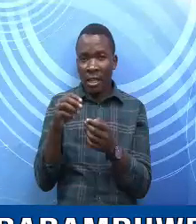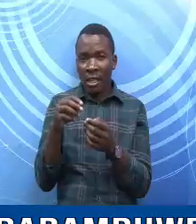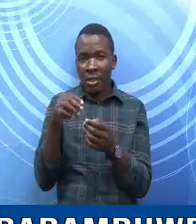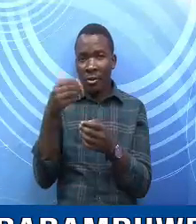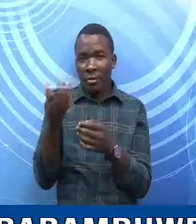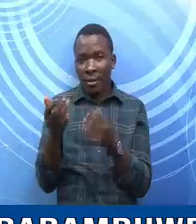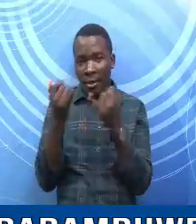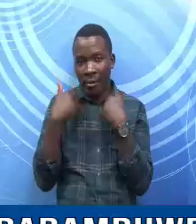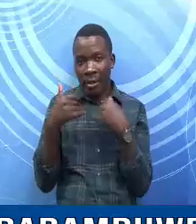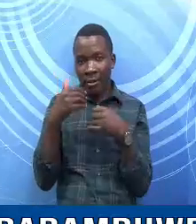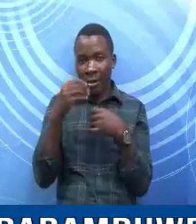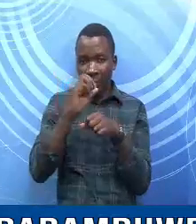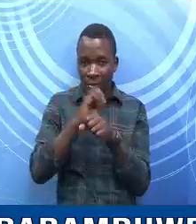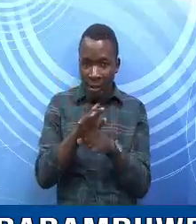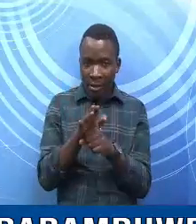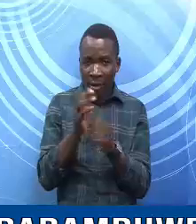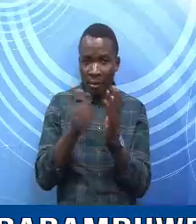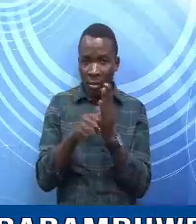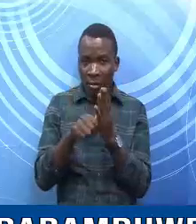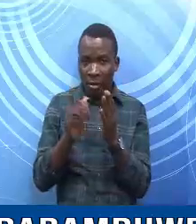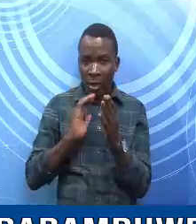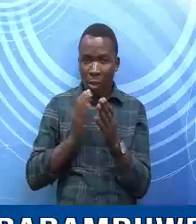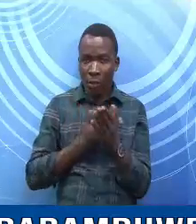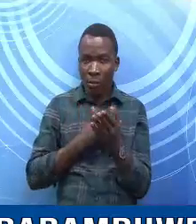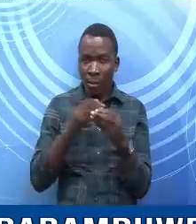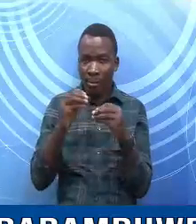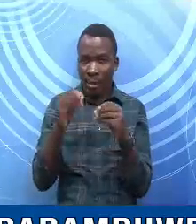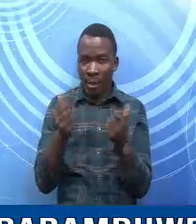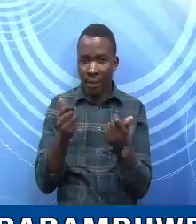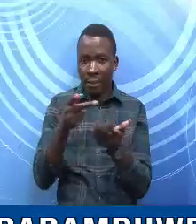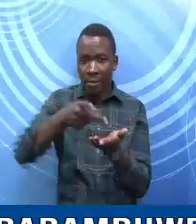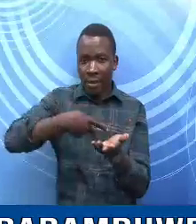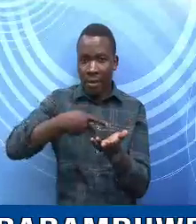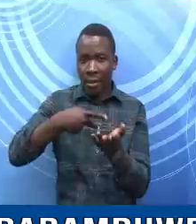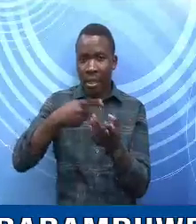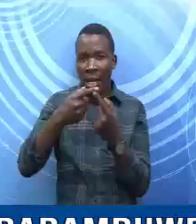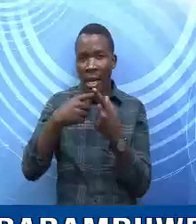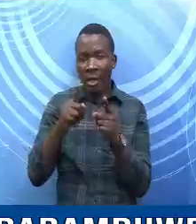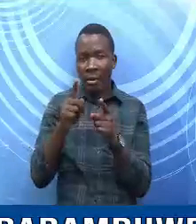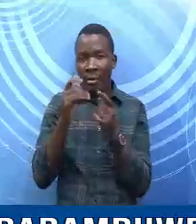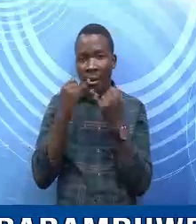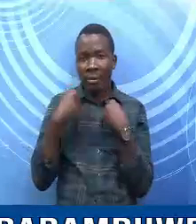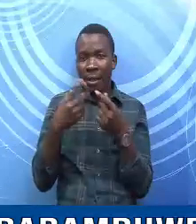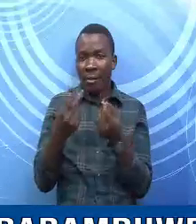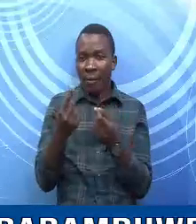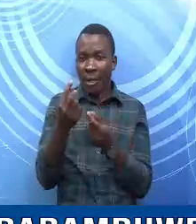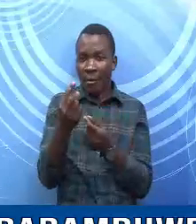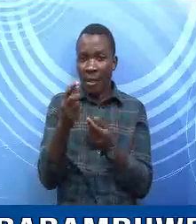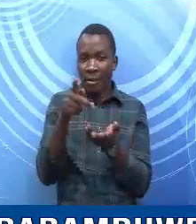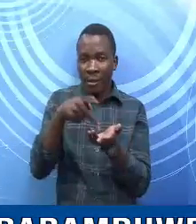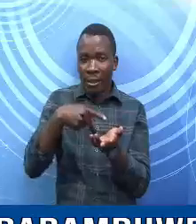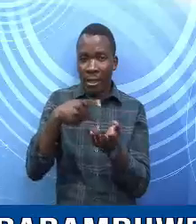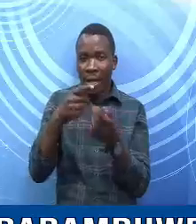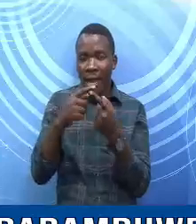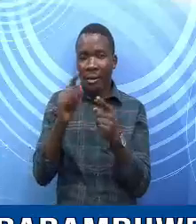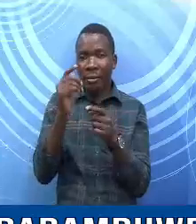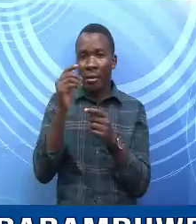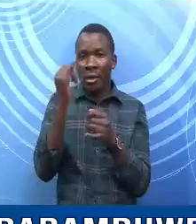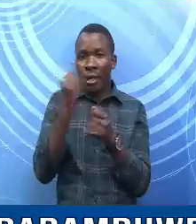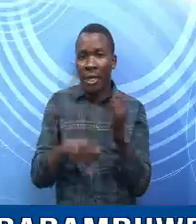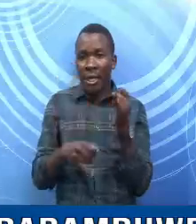ngo bagiye kureka ikibazo cyacu batwishyure, njyanama igiye kuzaterana ngo amafaranga ntabwo ari menshi ngo bagiye kuzayatwishyura, ariko harangiye umwaka